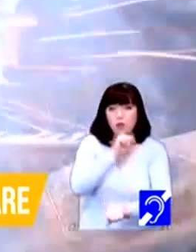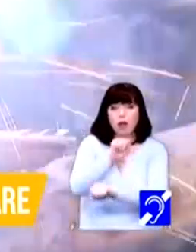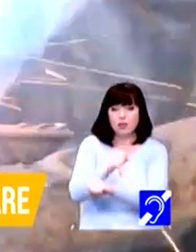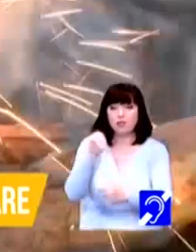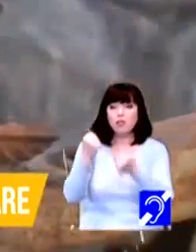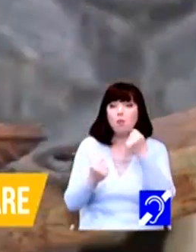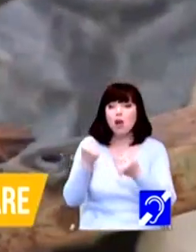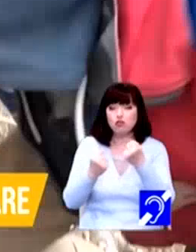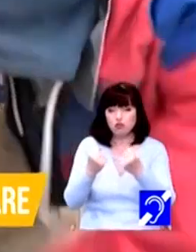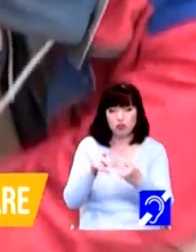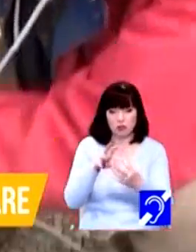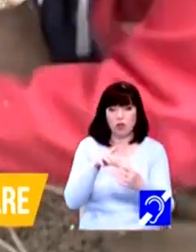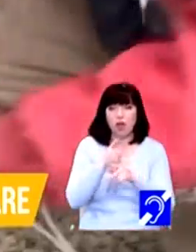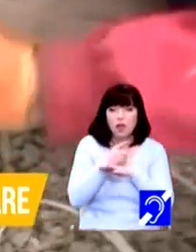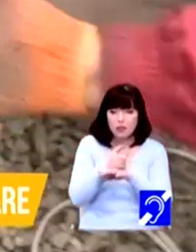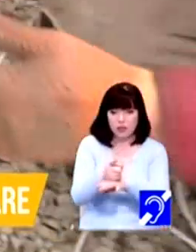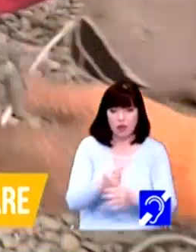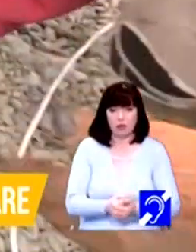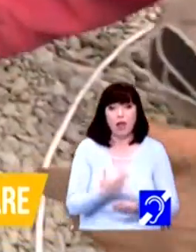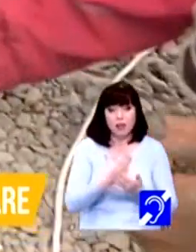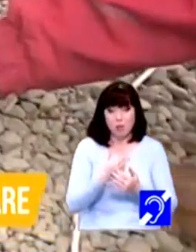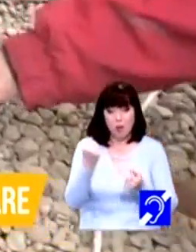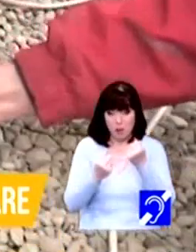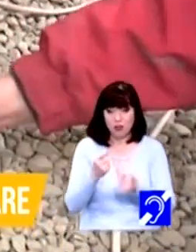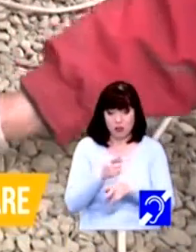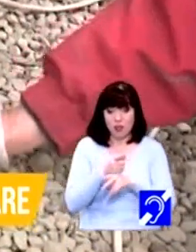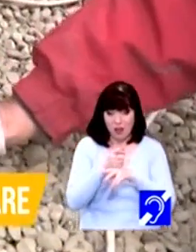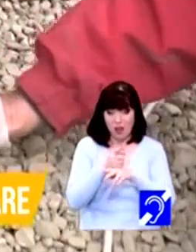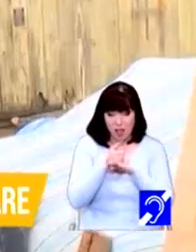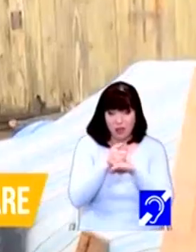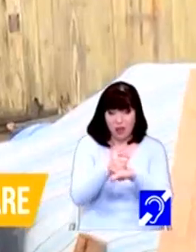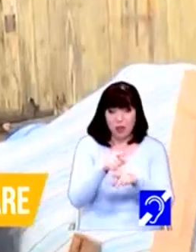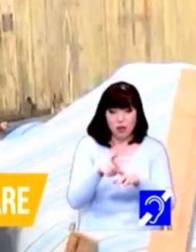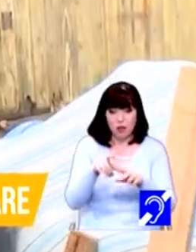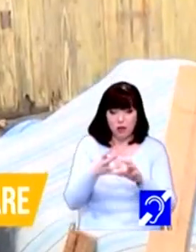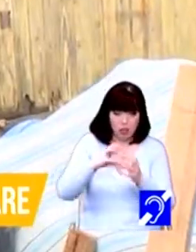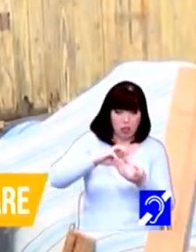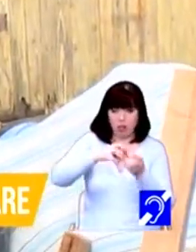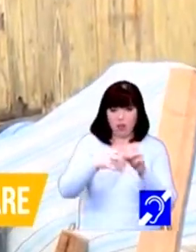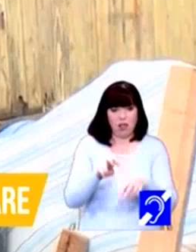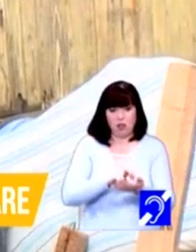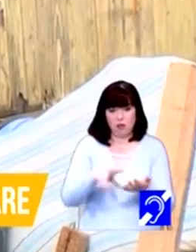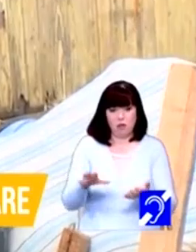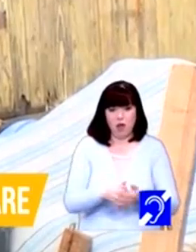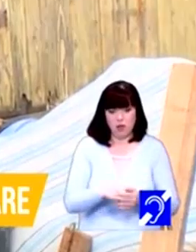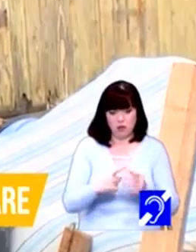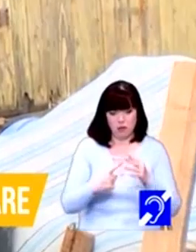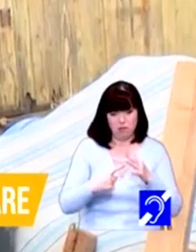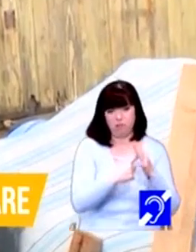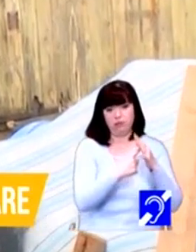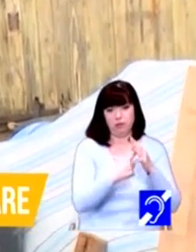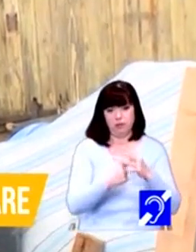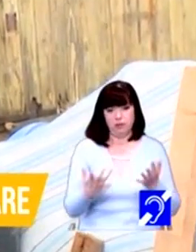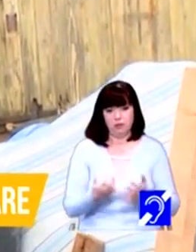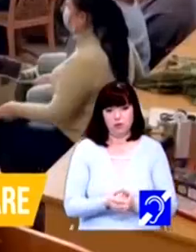vehiculele armatei ruse. O mașină ide. Як би воно не крутилося? Ні. То